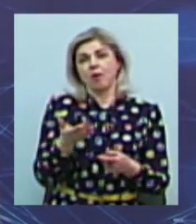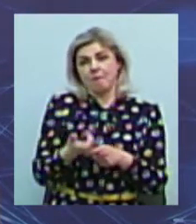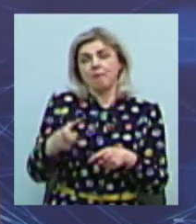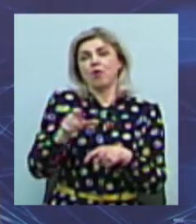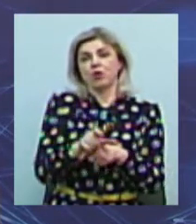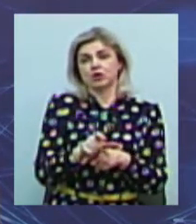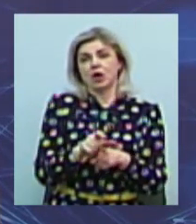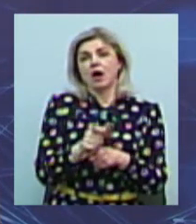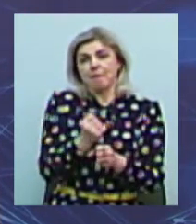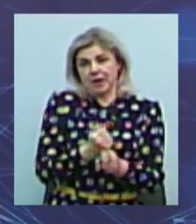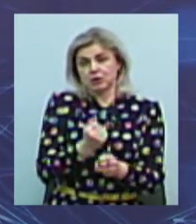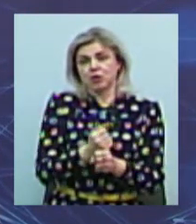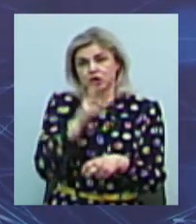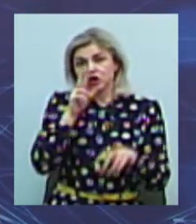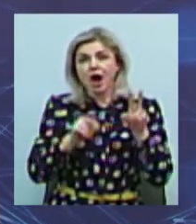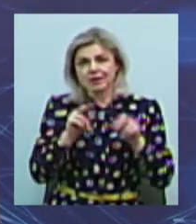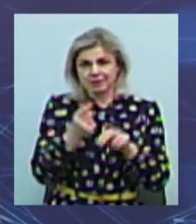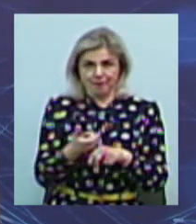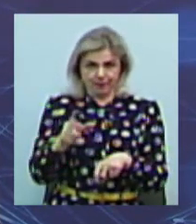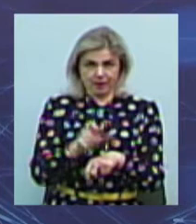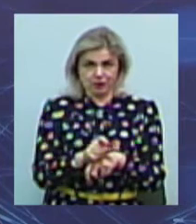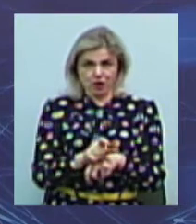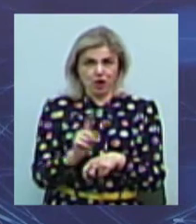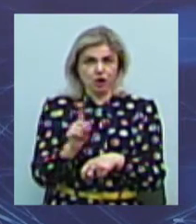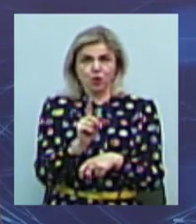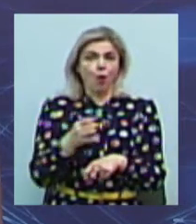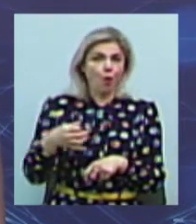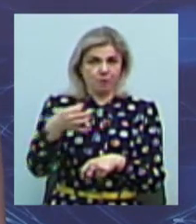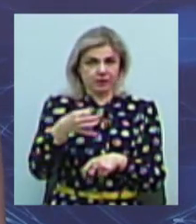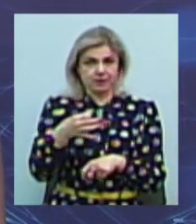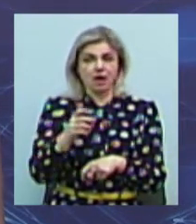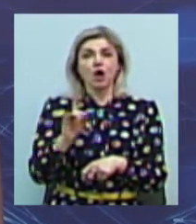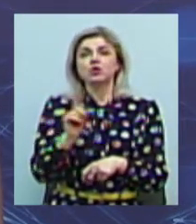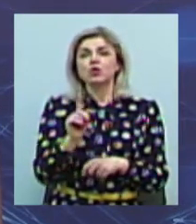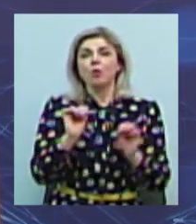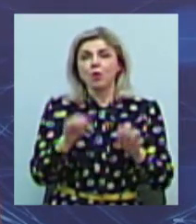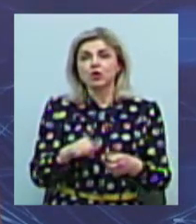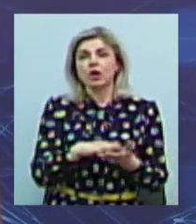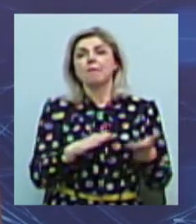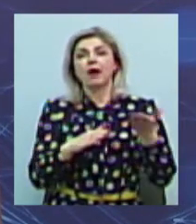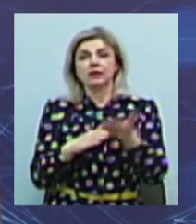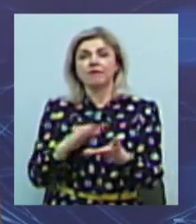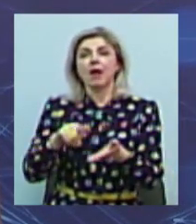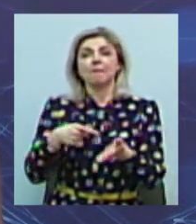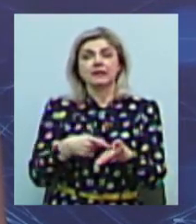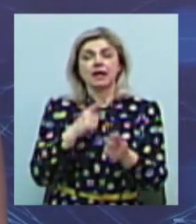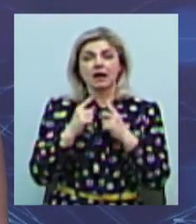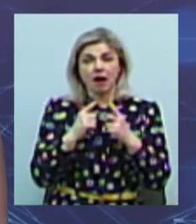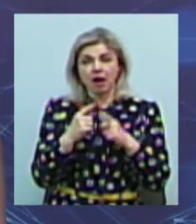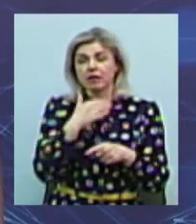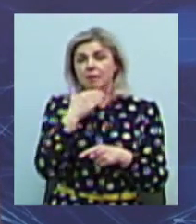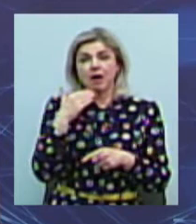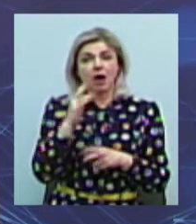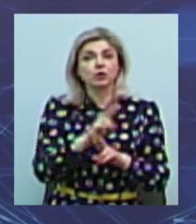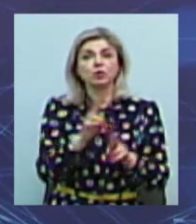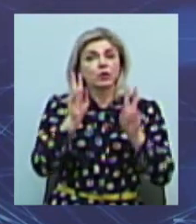більше спрацює, більше шансів на те, щоб спрацювало. Тому що про те, що можна подаватися в міську раду, багато хто не знає